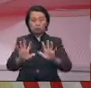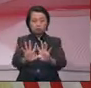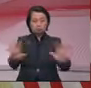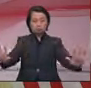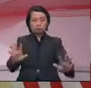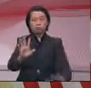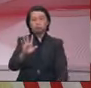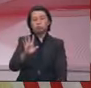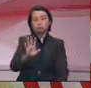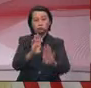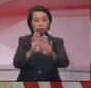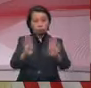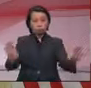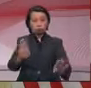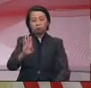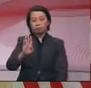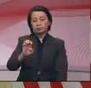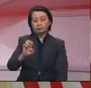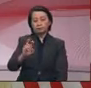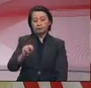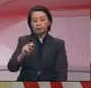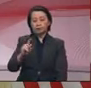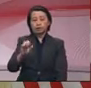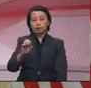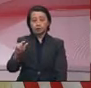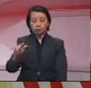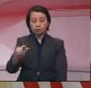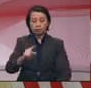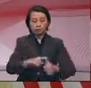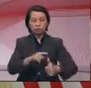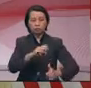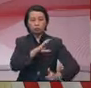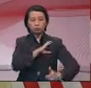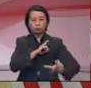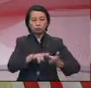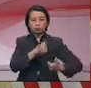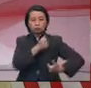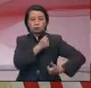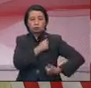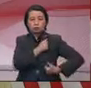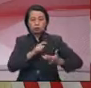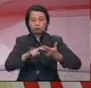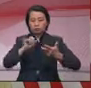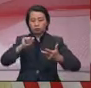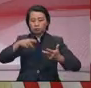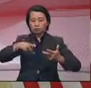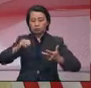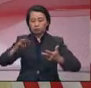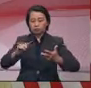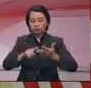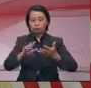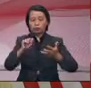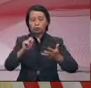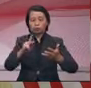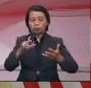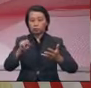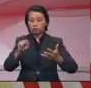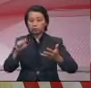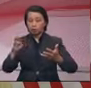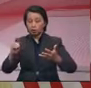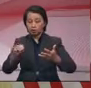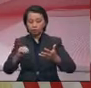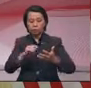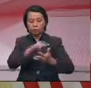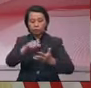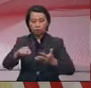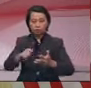ataupun ops benteng melibatkan PDRM, ATM, APMM dan AKSEM masih